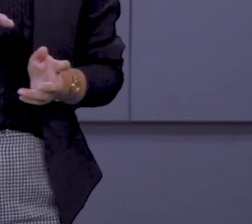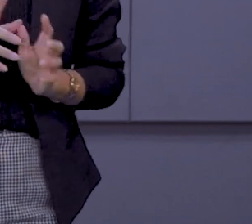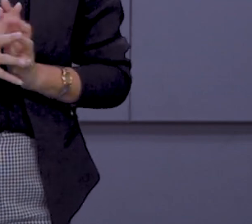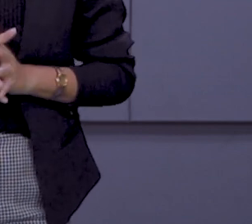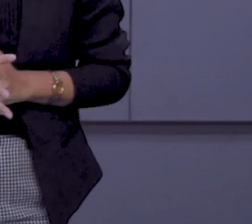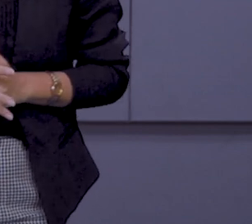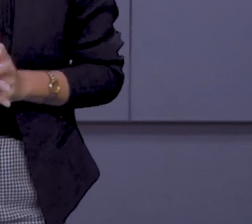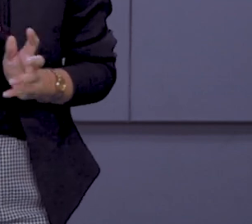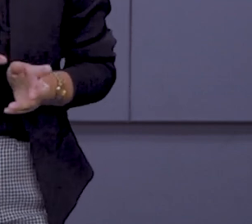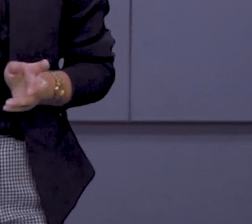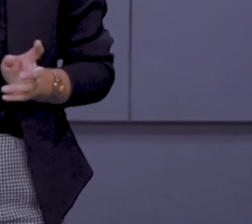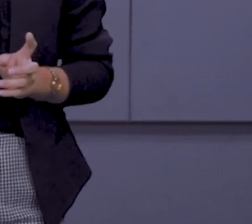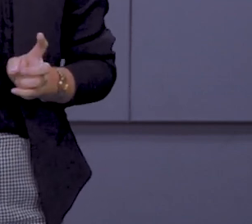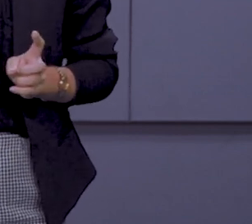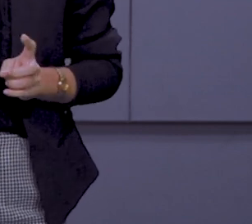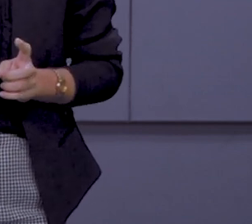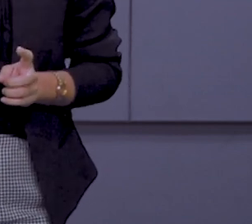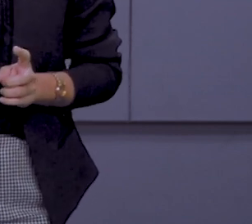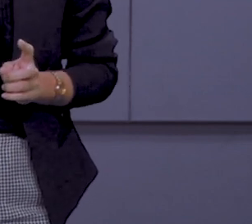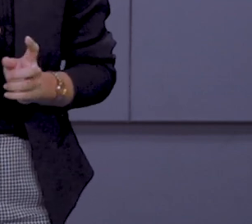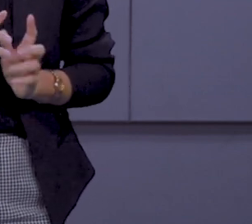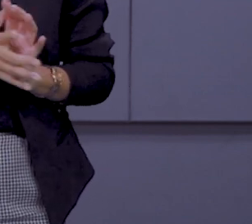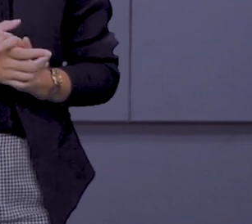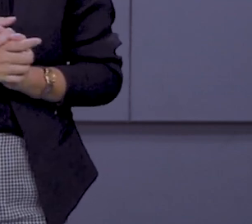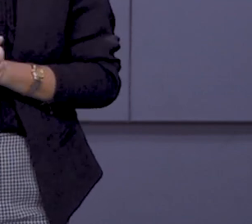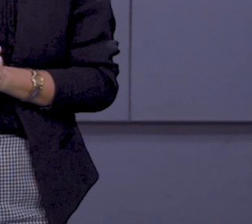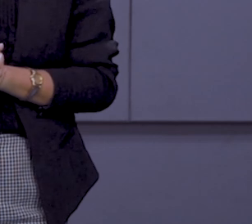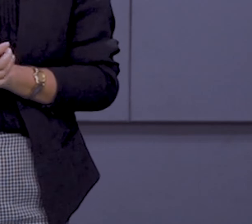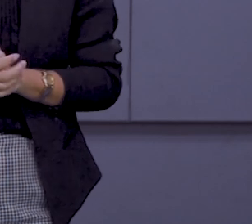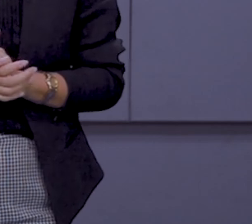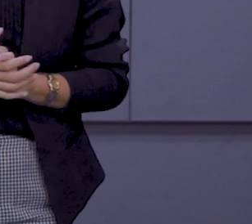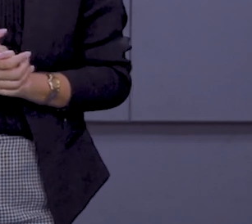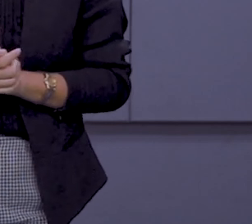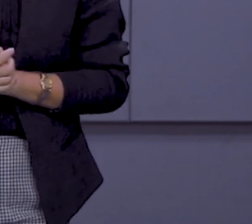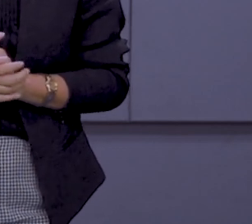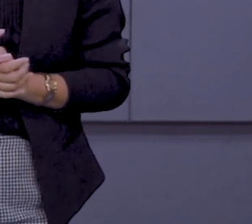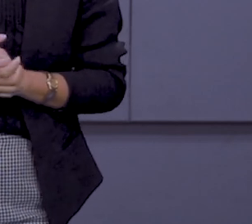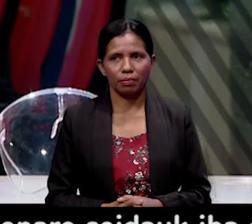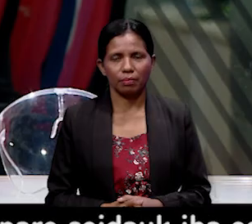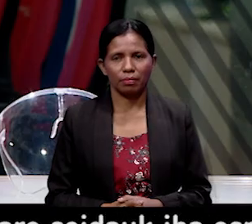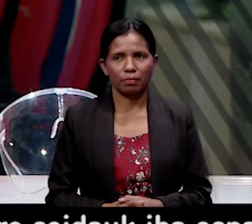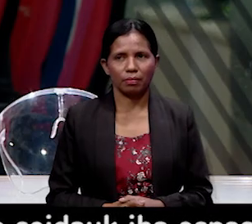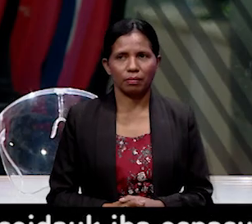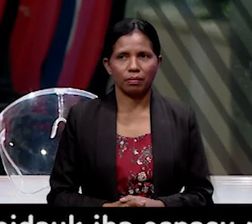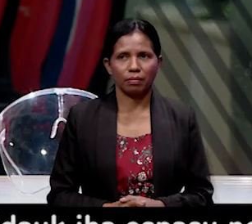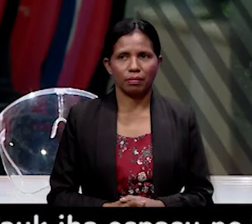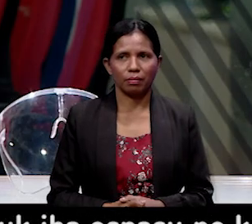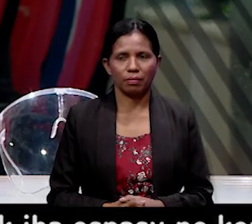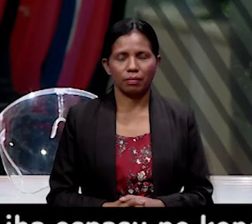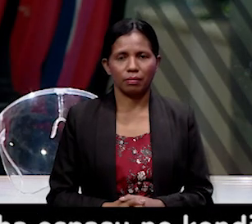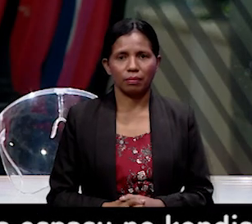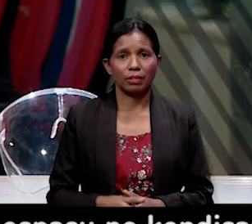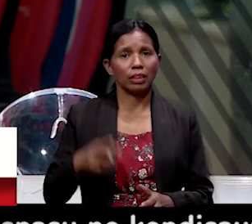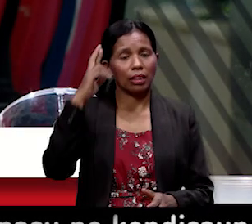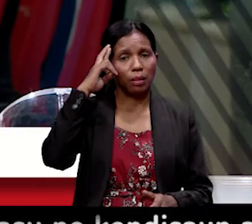Kita halua, subscribe, no hanya yang butang notifikasaun, atau nunei tebo sira labelela kong informasaun fong usiami. Ramzorto